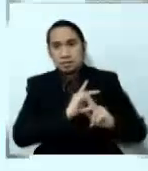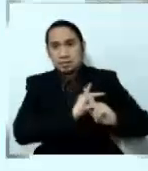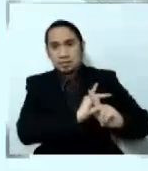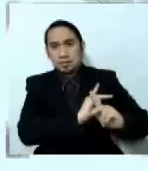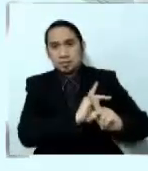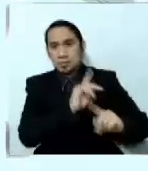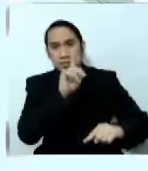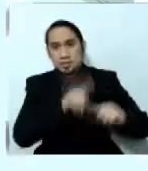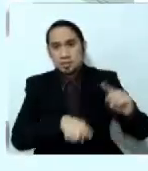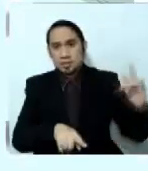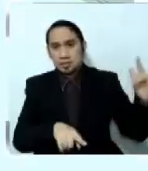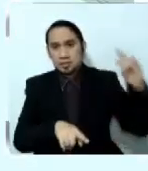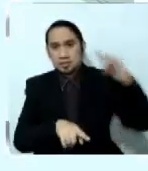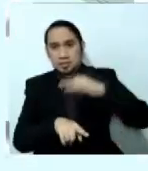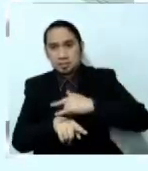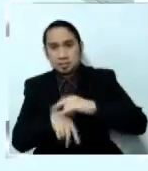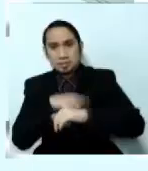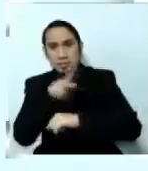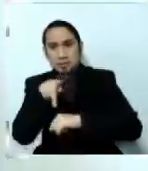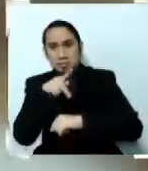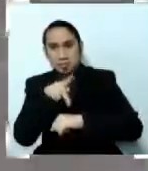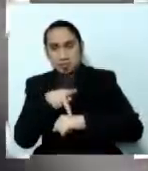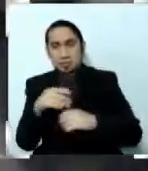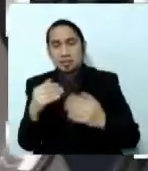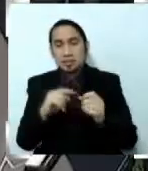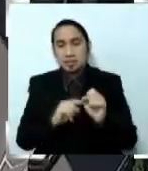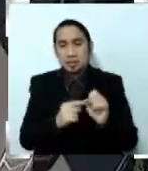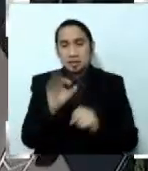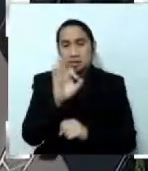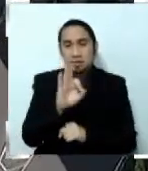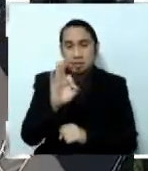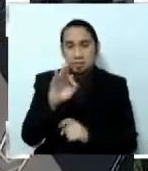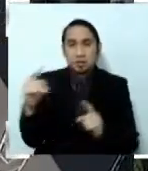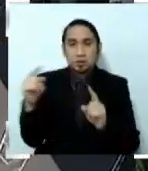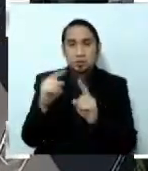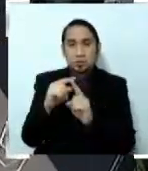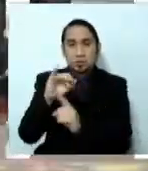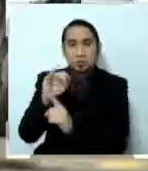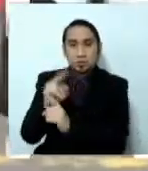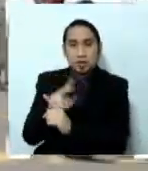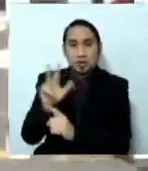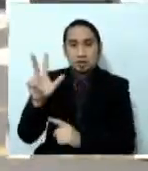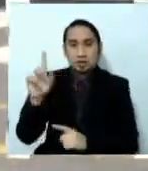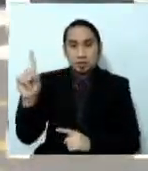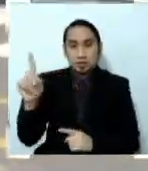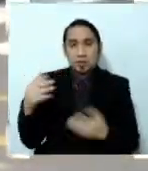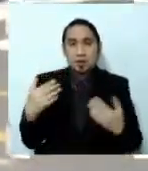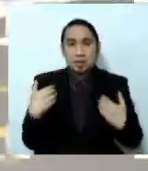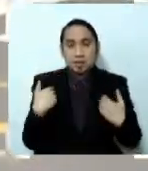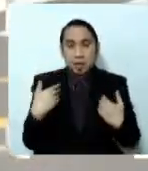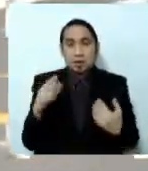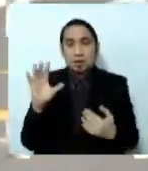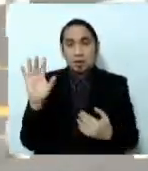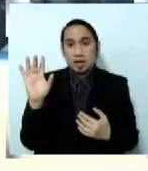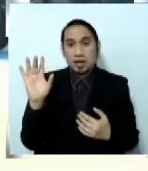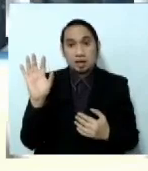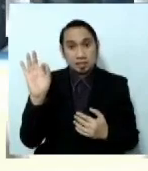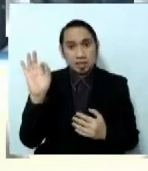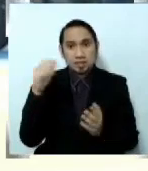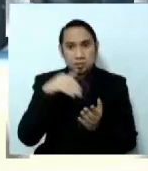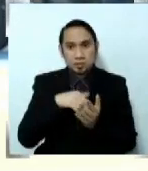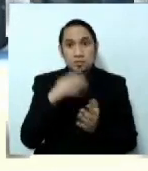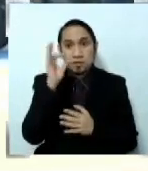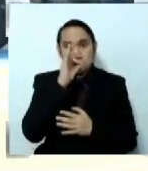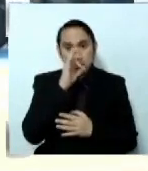July 16, araw ng Biyernes, hanggang sa July 31. Mahigit 9,000 Pinoy ang nasa Indonesia ngayon ayon sa DFA. Lahat po